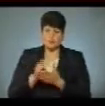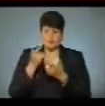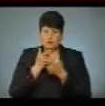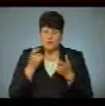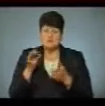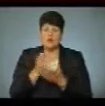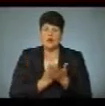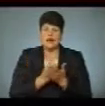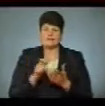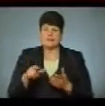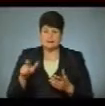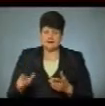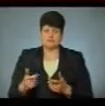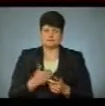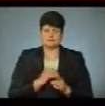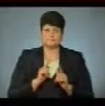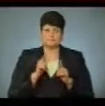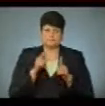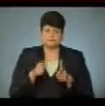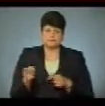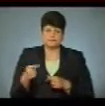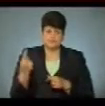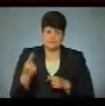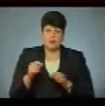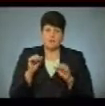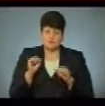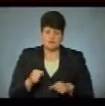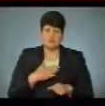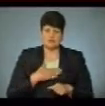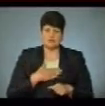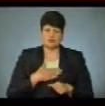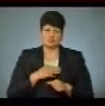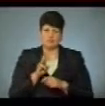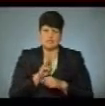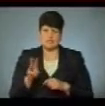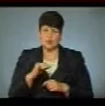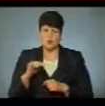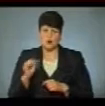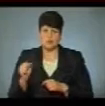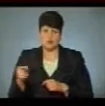інформацією про кандидатів, які балотуються по округах Тернопільщини, можна на нашому сайті ЮА Тернопіль.